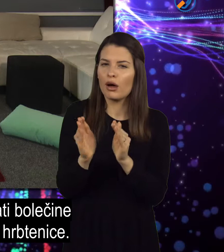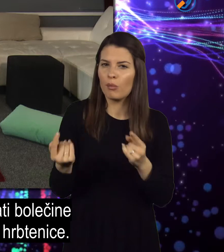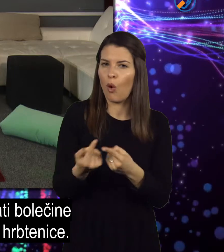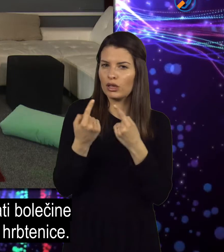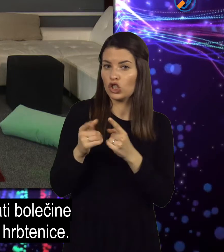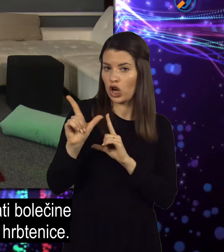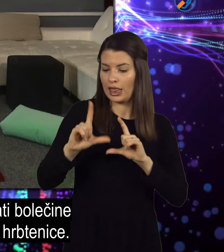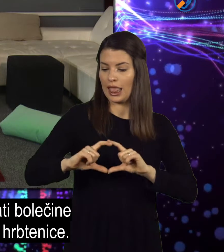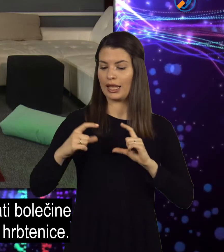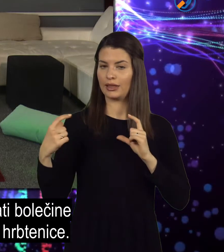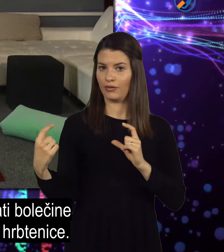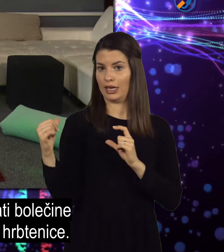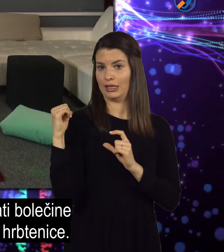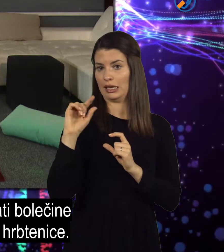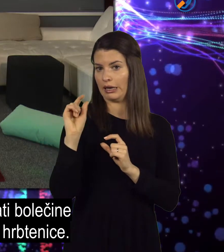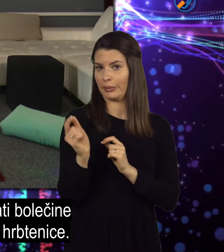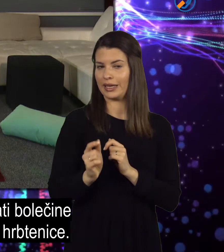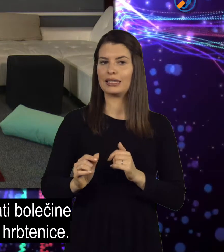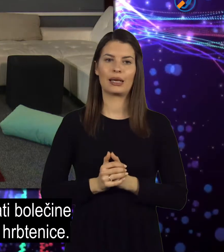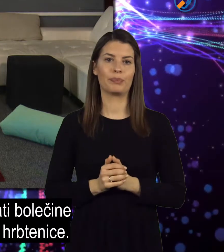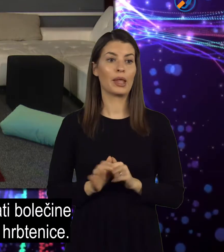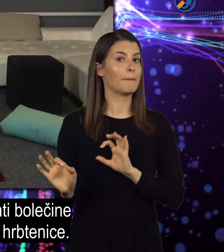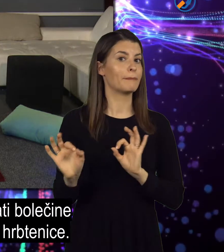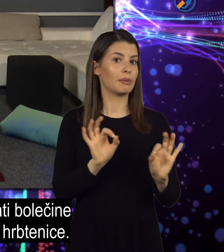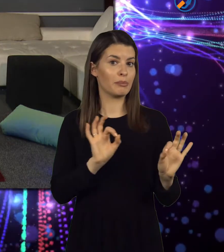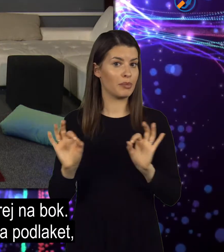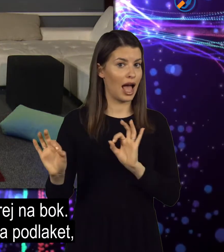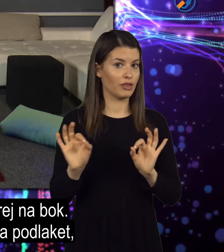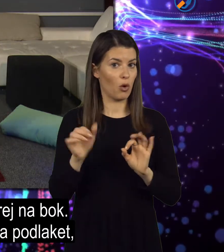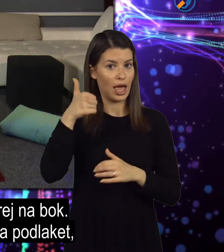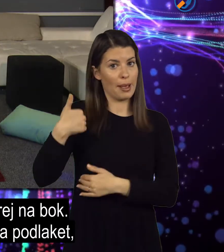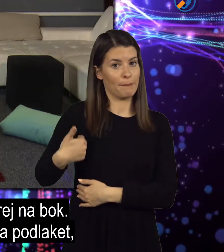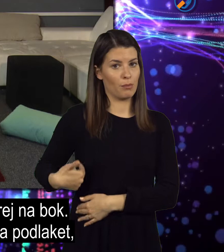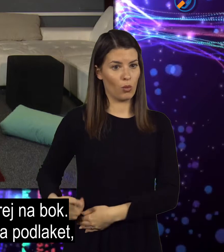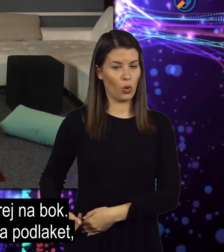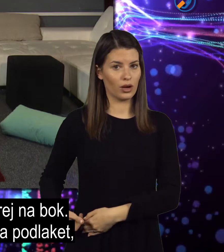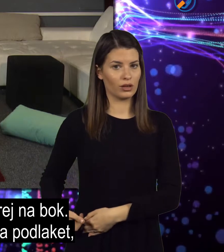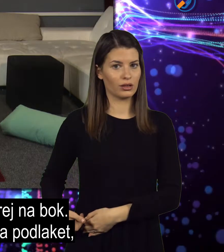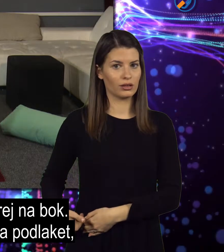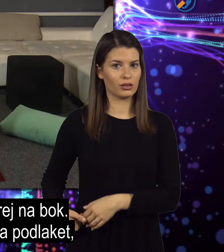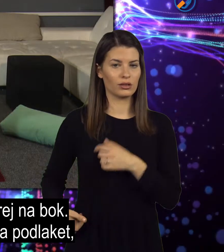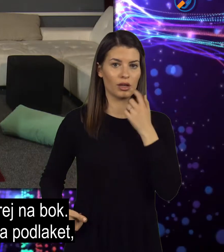želite zmanjšati bolečine v ledvenem delu hrbtenice. Postavimo se torej na bok,